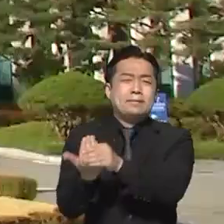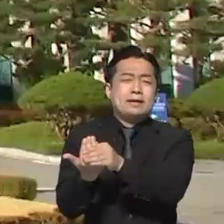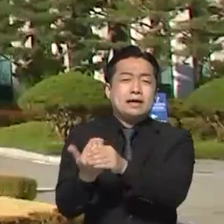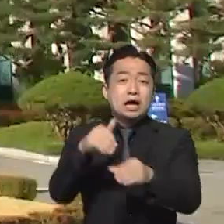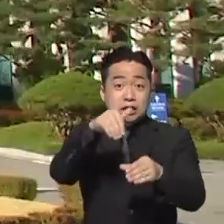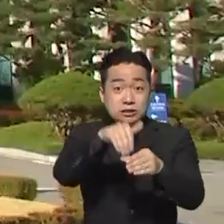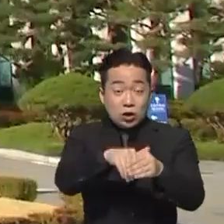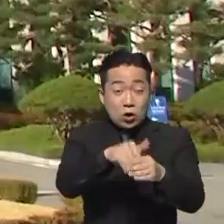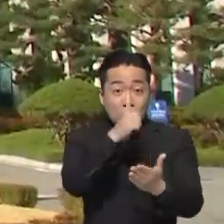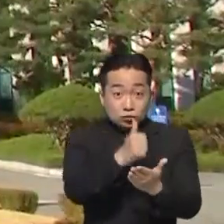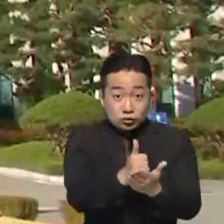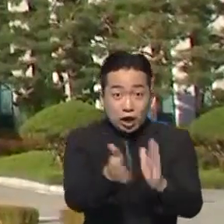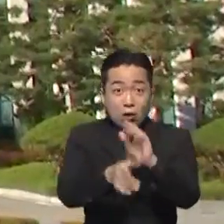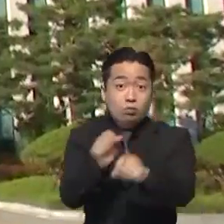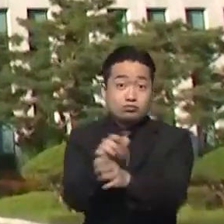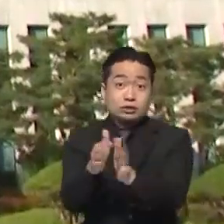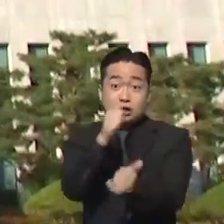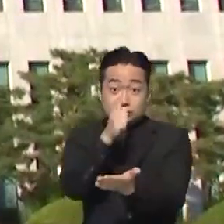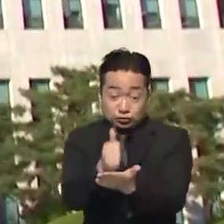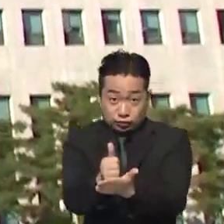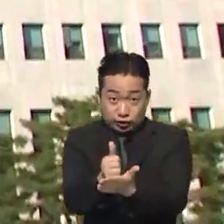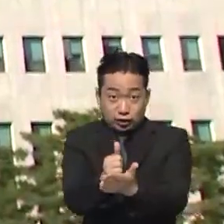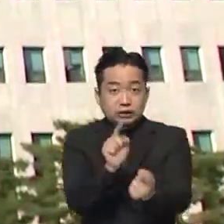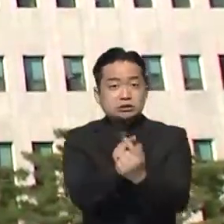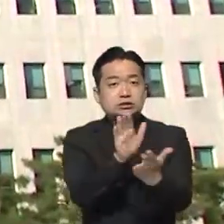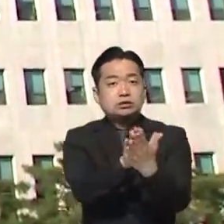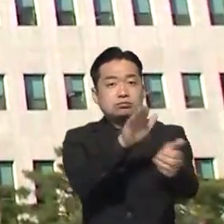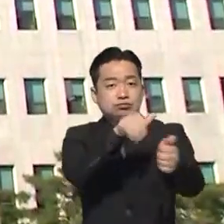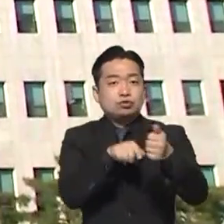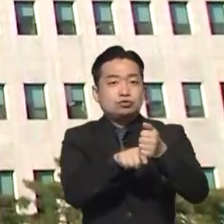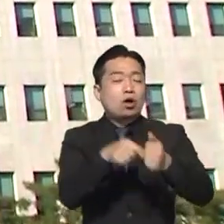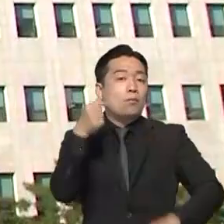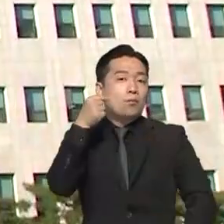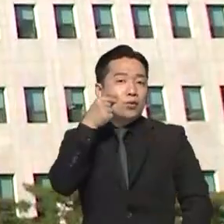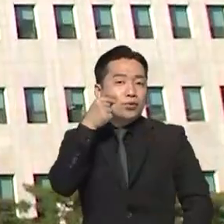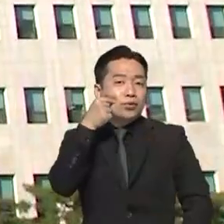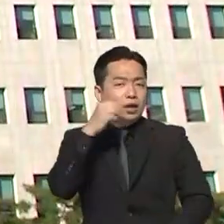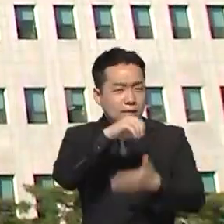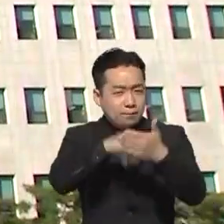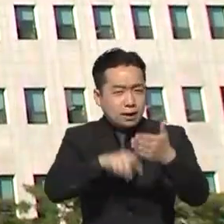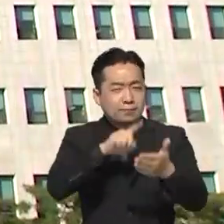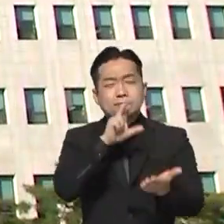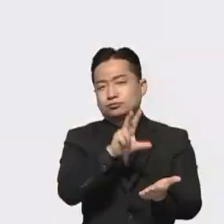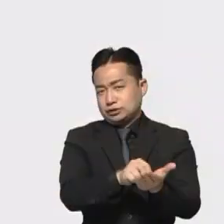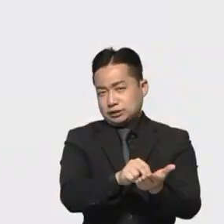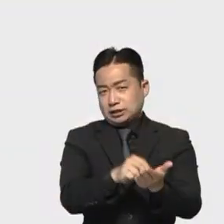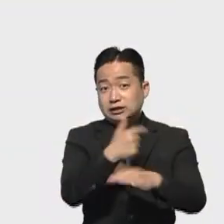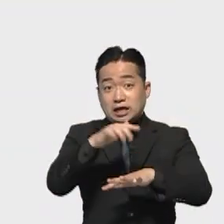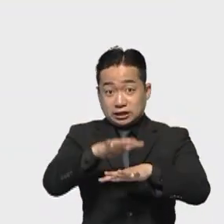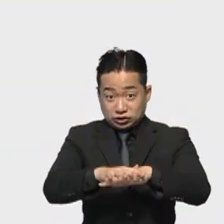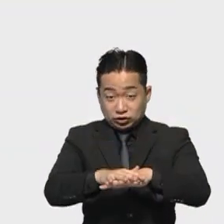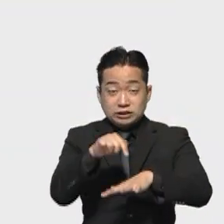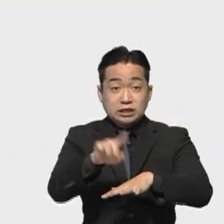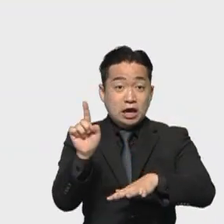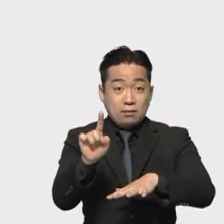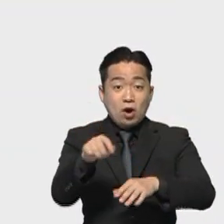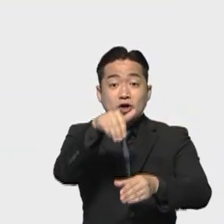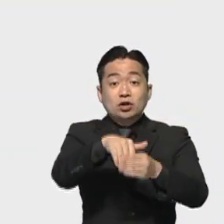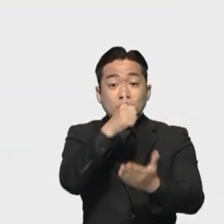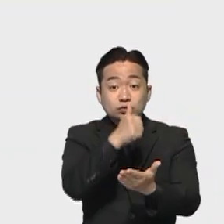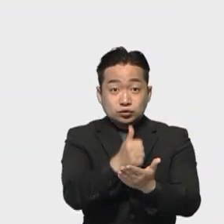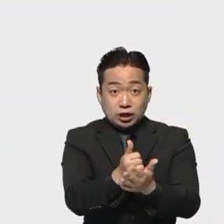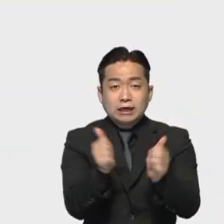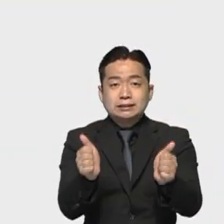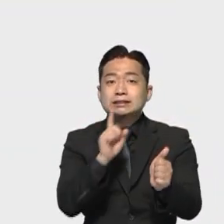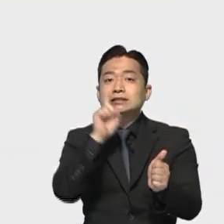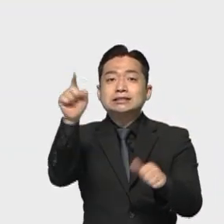범죄와 공직자 범죄가 직접 수사 대상에서 빠진 데 대한 문제 제기가 많았습니다. 대전지검은 선거 범죄는 공소시효가